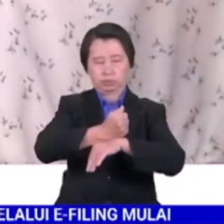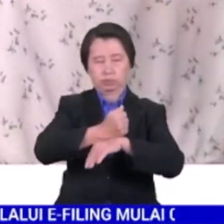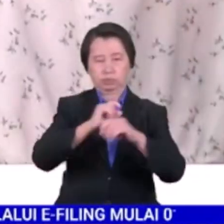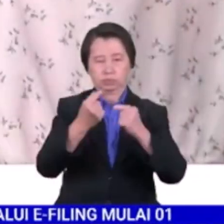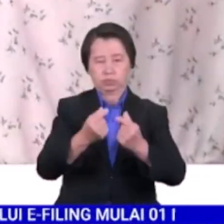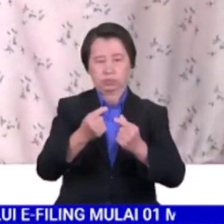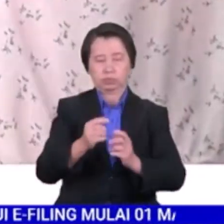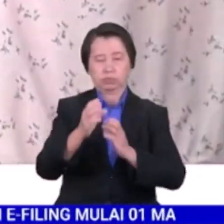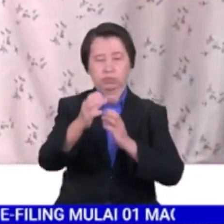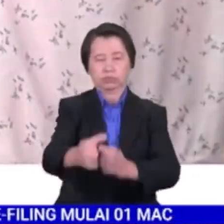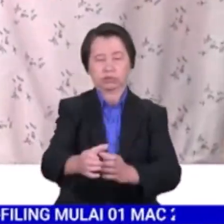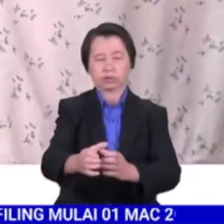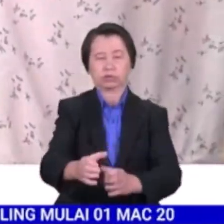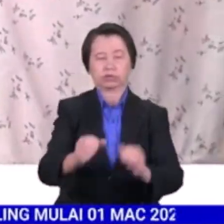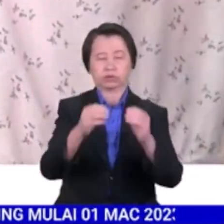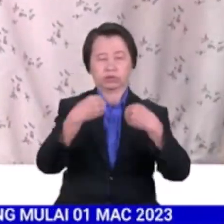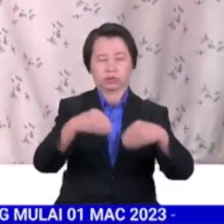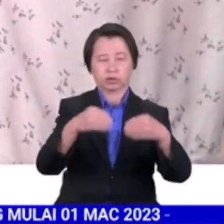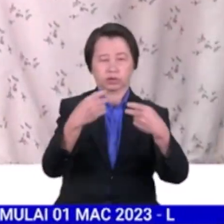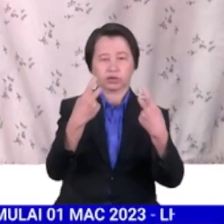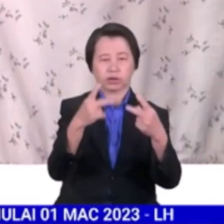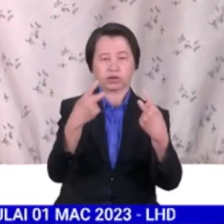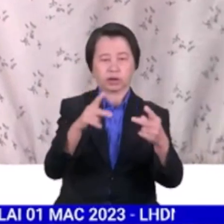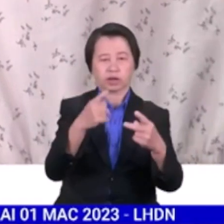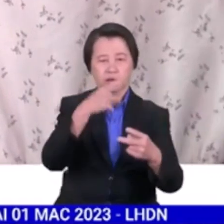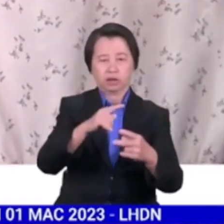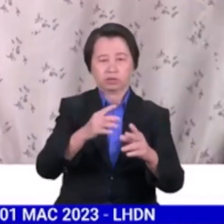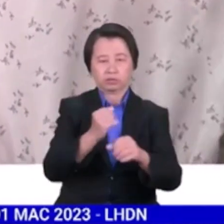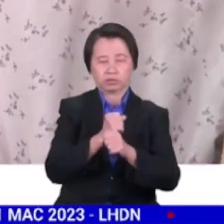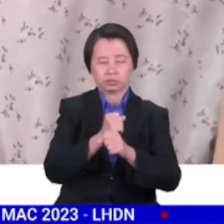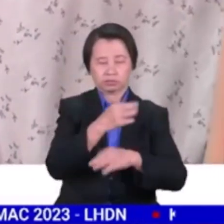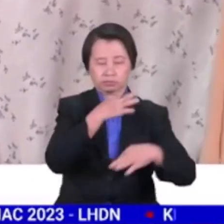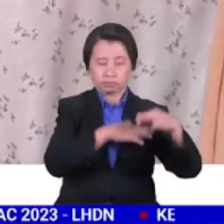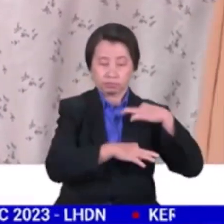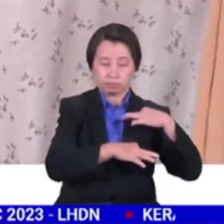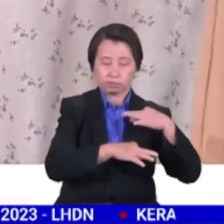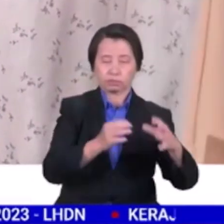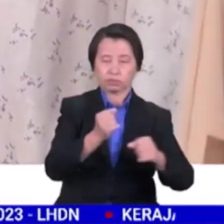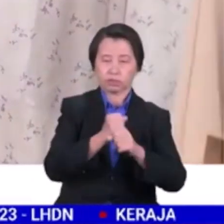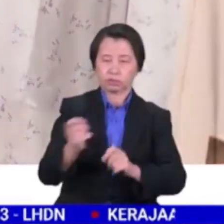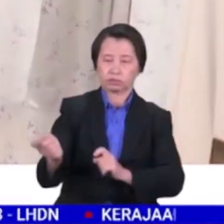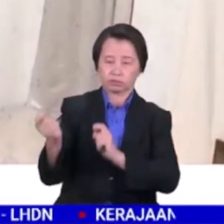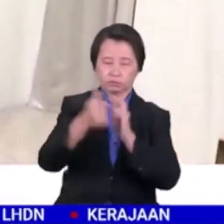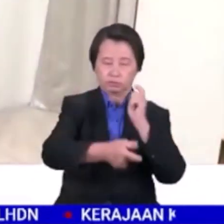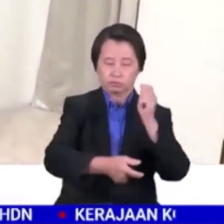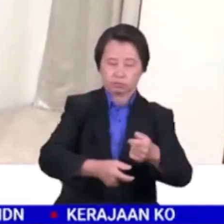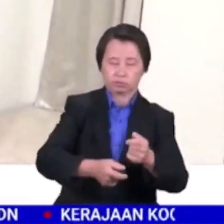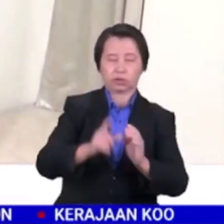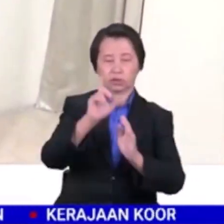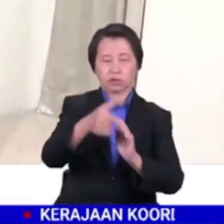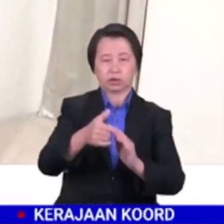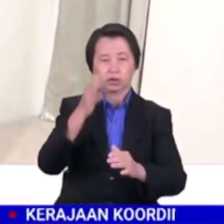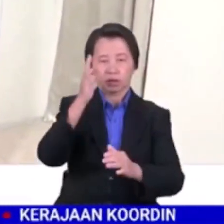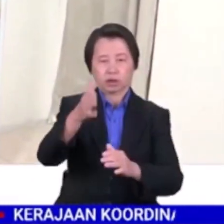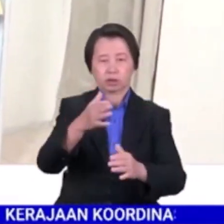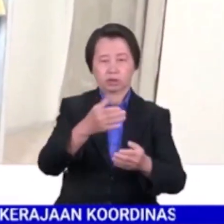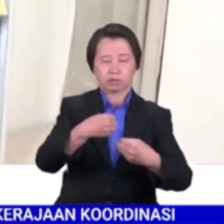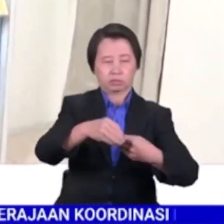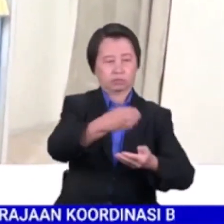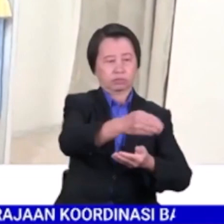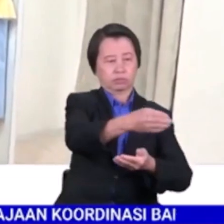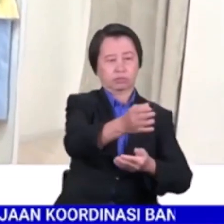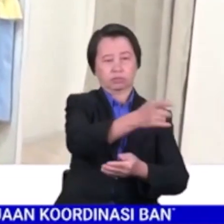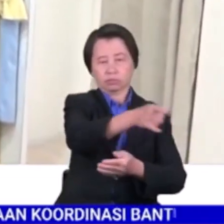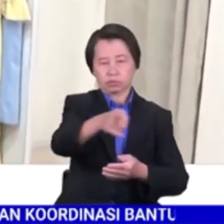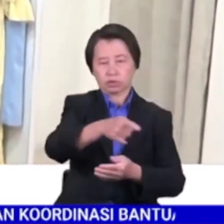Scott Charity Shop. Ia dijadikan sebagai platform menjana dana dan menerima sumbangan yang kemudiannya akan diagih